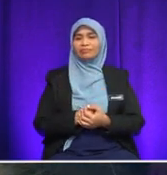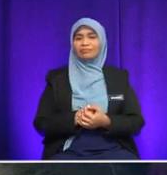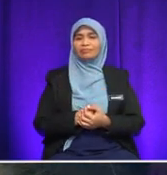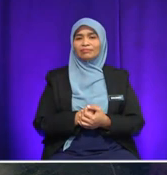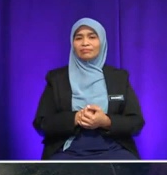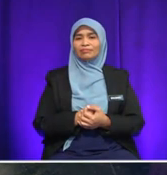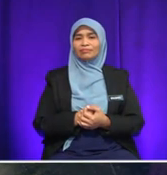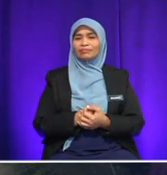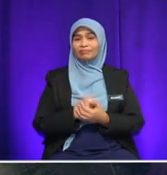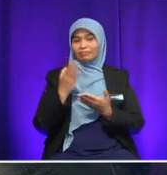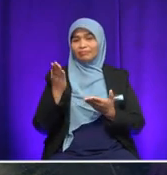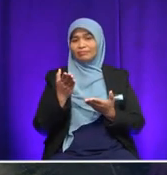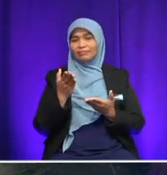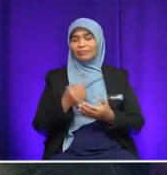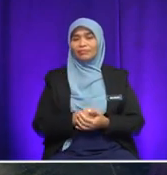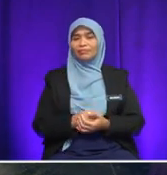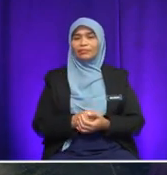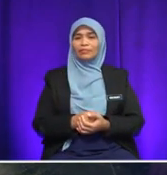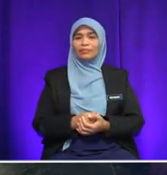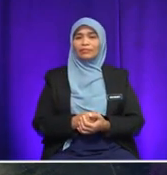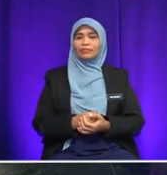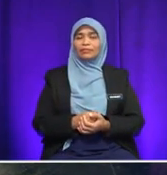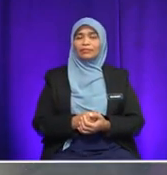Alif Imran. Silakan. Alif.